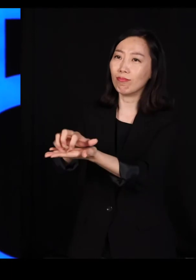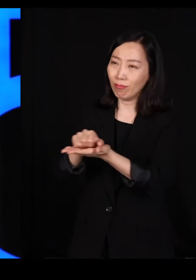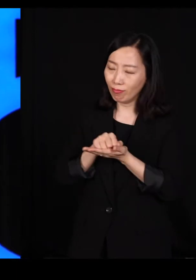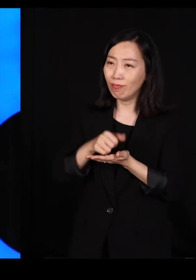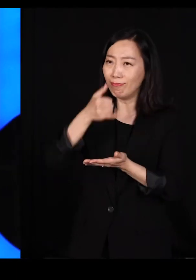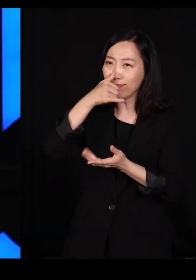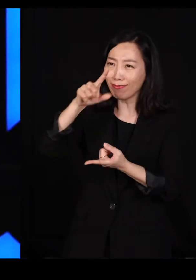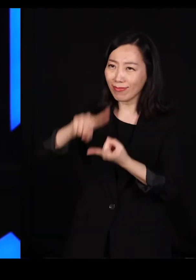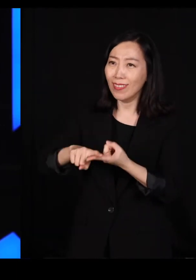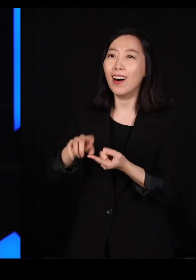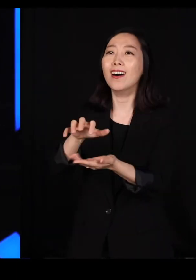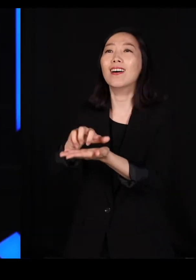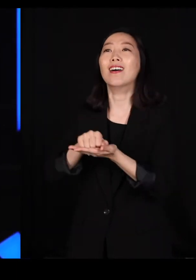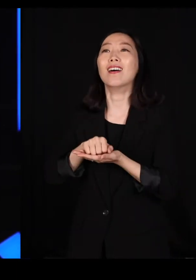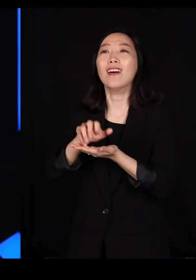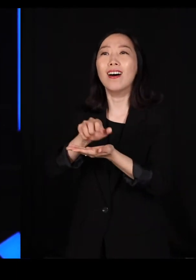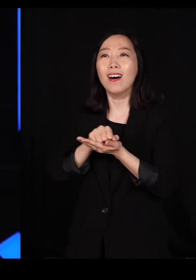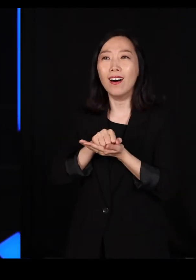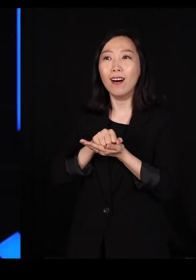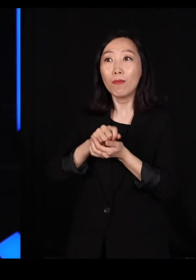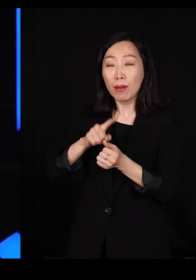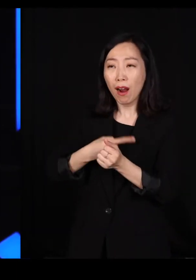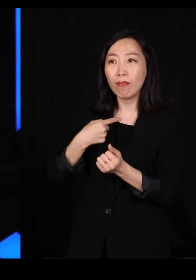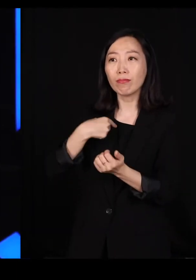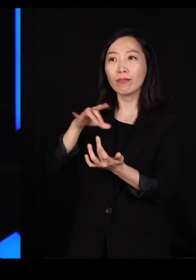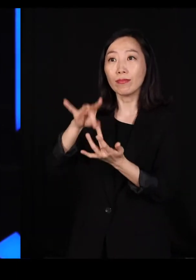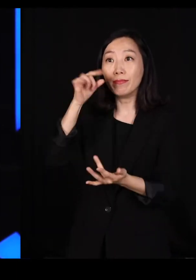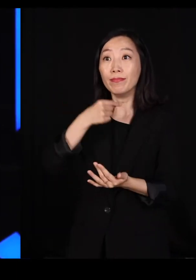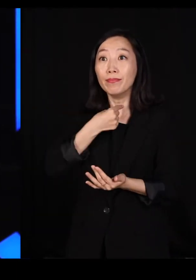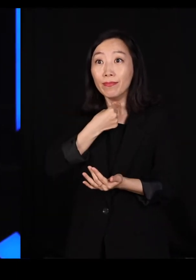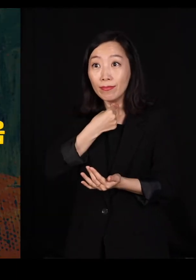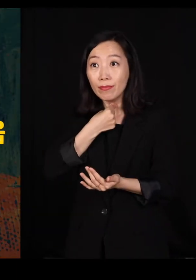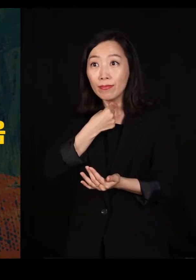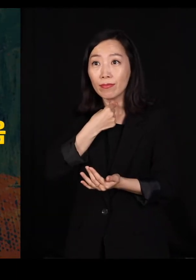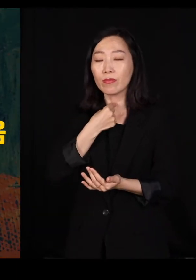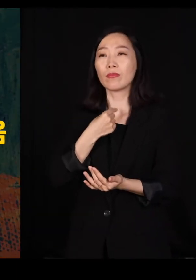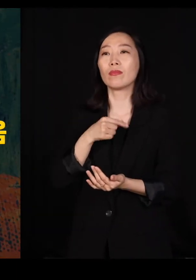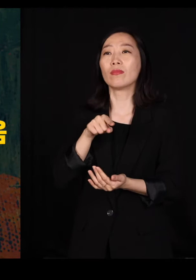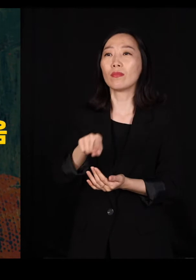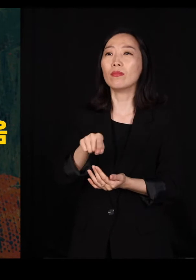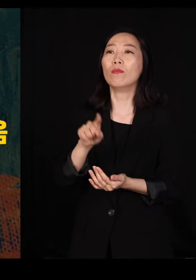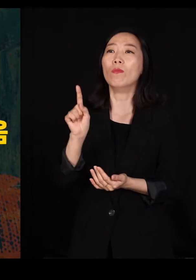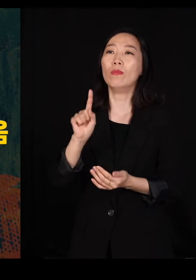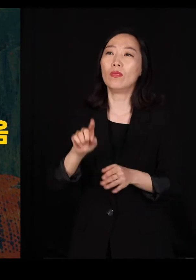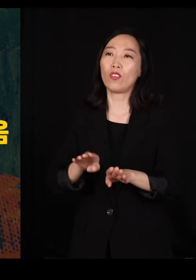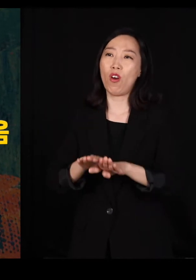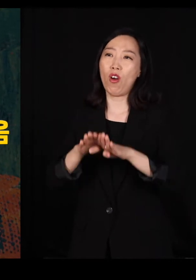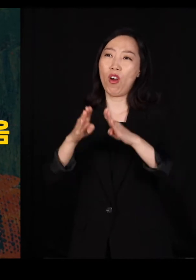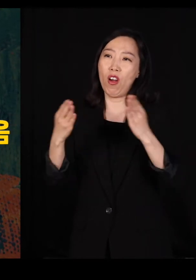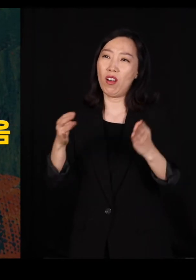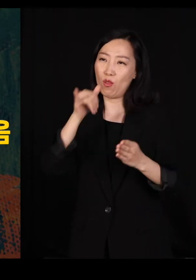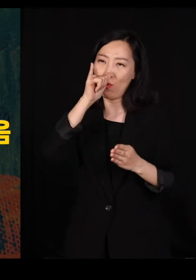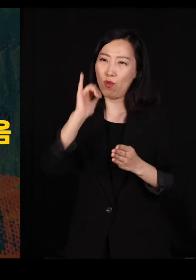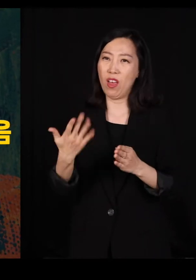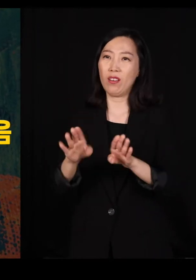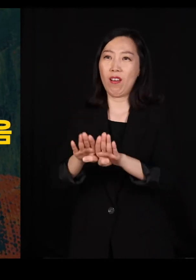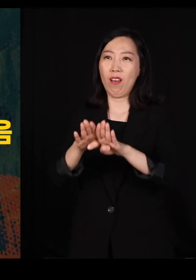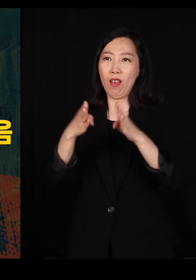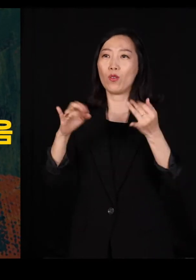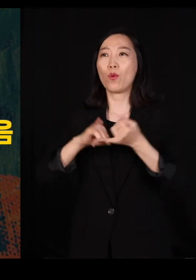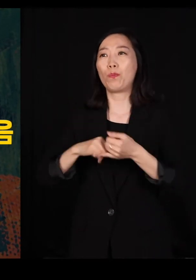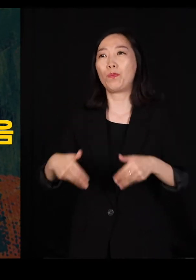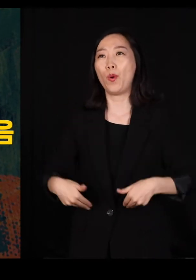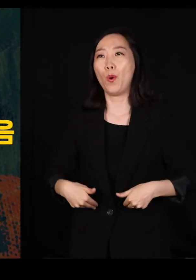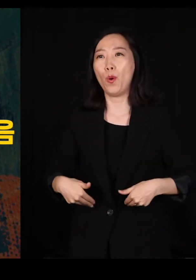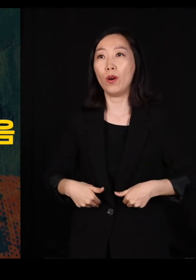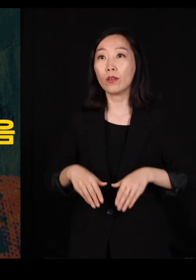거부하지 않고 있는 그대로 맞아들이면서 내가 취사 선택할 수 있으려면 거기에 대해서 열려 있어야 되죠. 열린